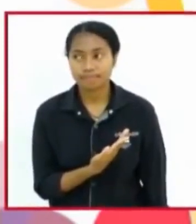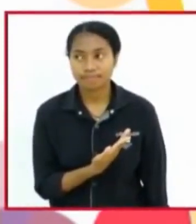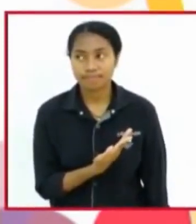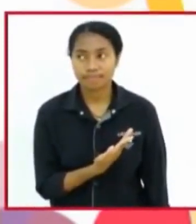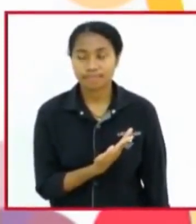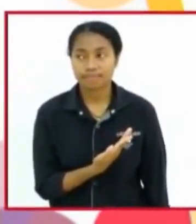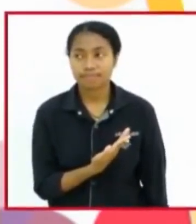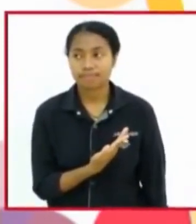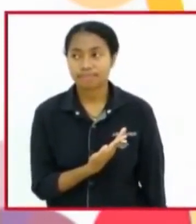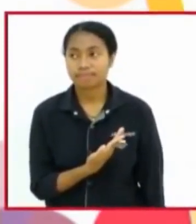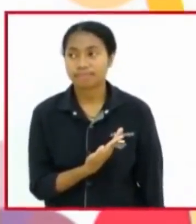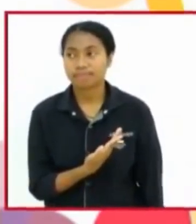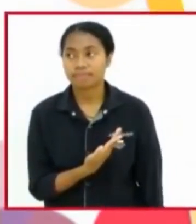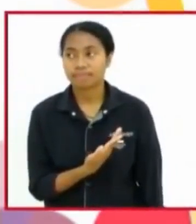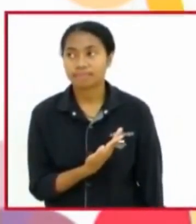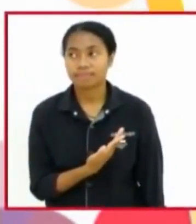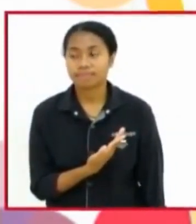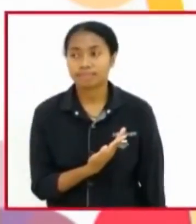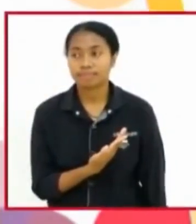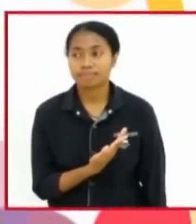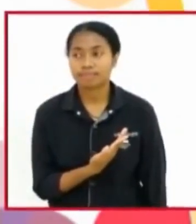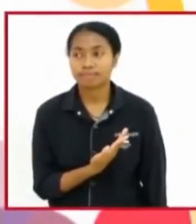pertama saja